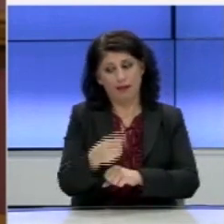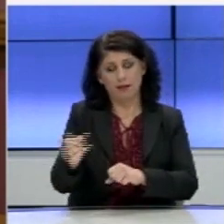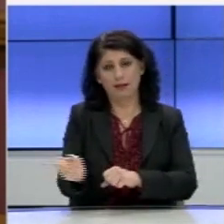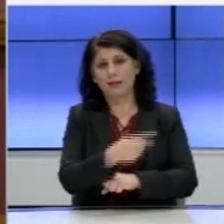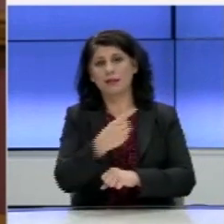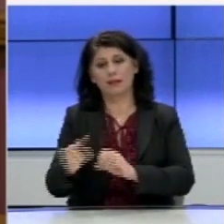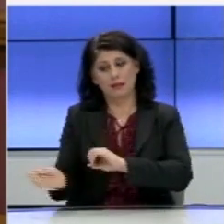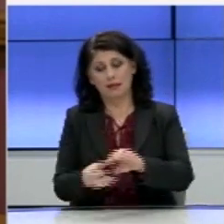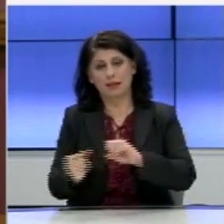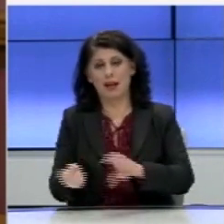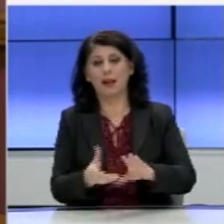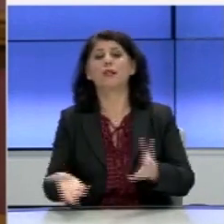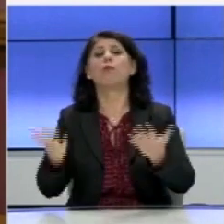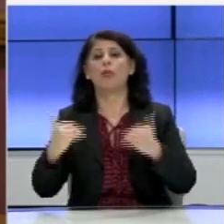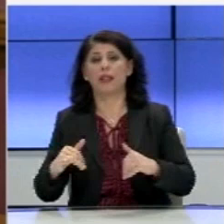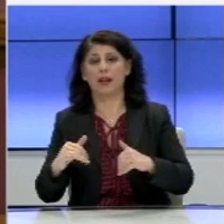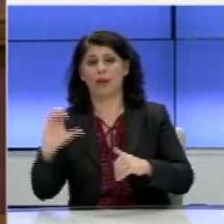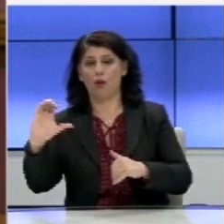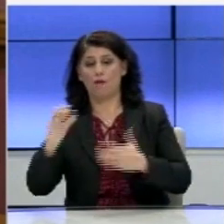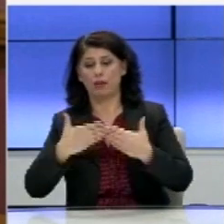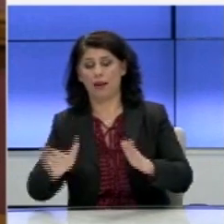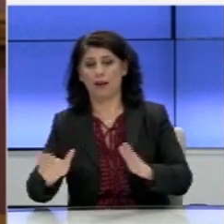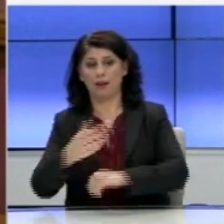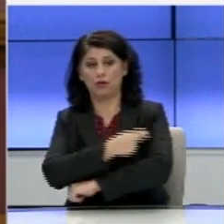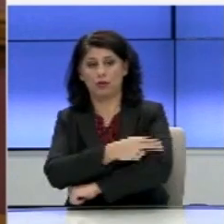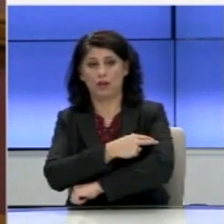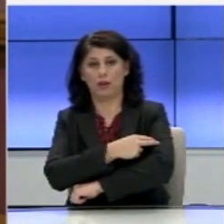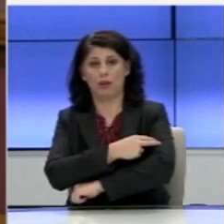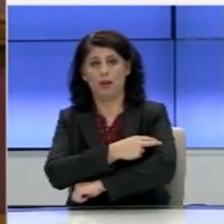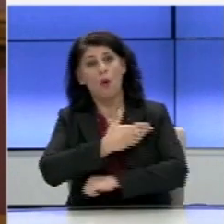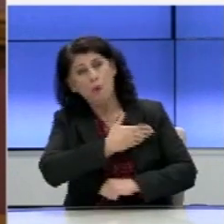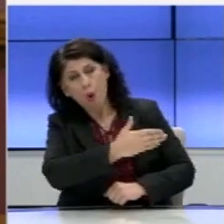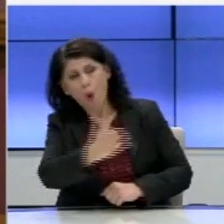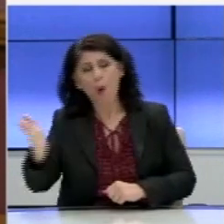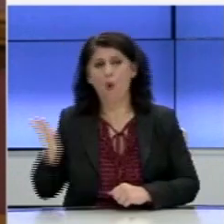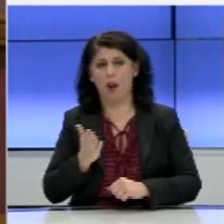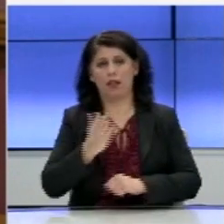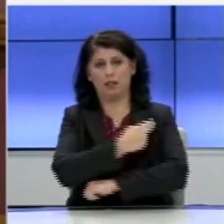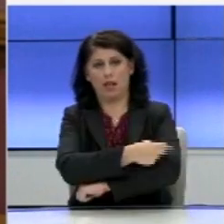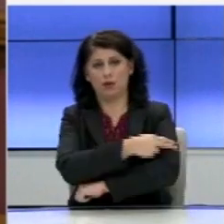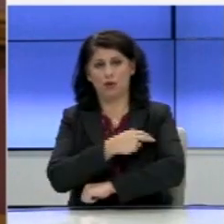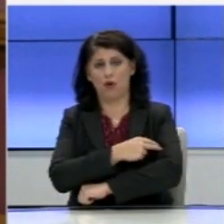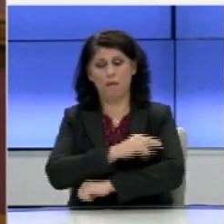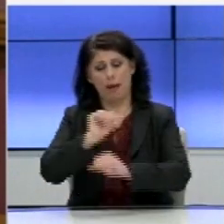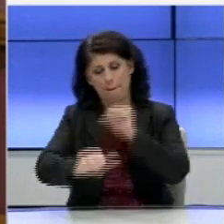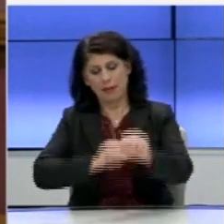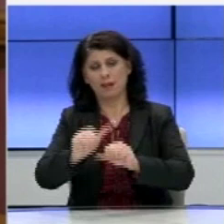περιστατικά non-COVID για παράδειγμα ή να ανοίξουν τα νοσοκομεία που μετατράπηκαν όλα τα νοσοκομεία σε νοσοκομεία μίας